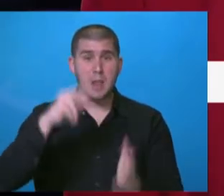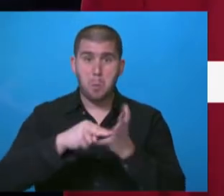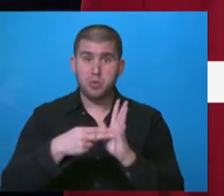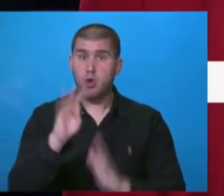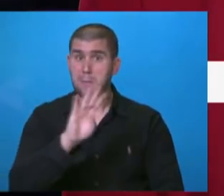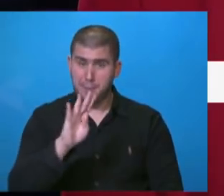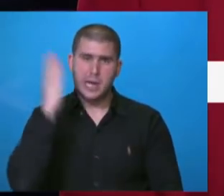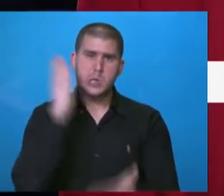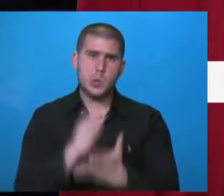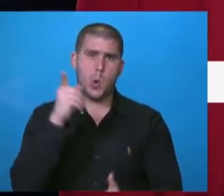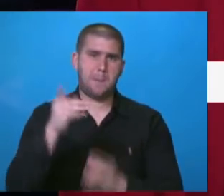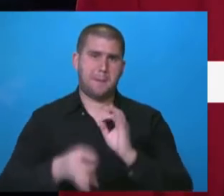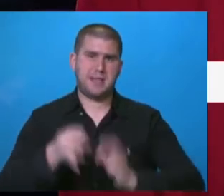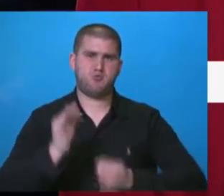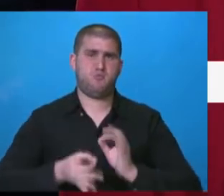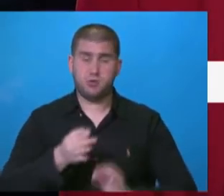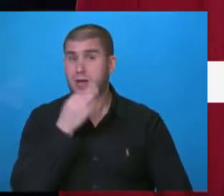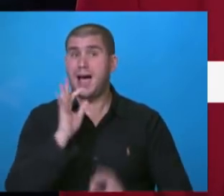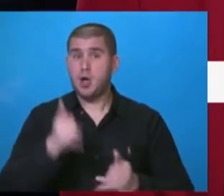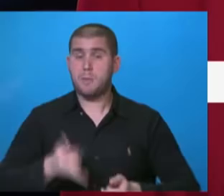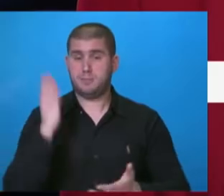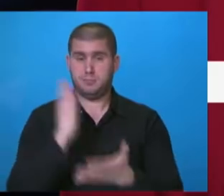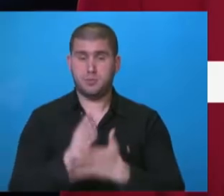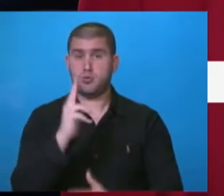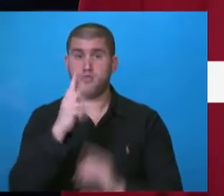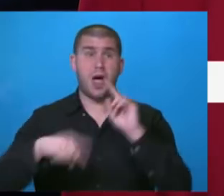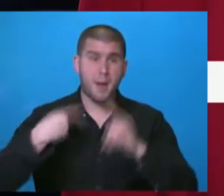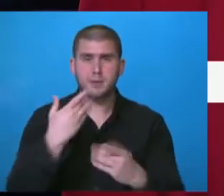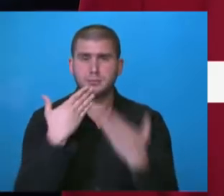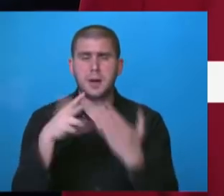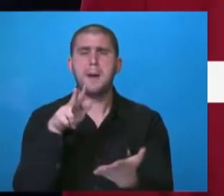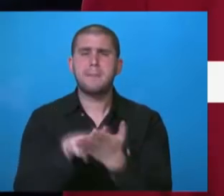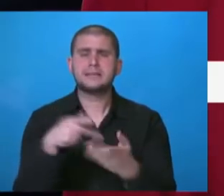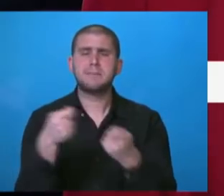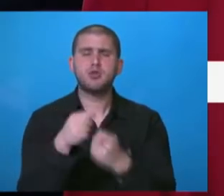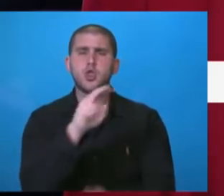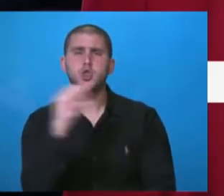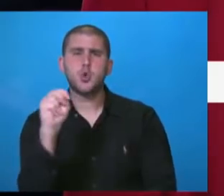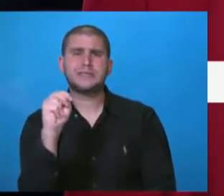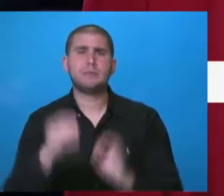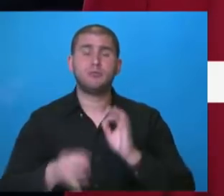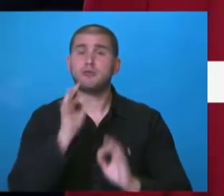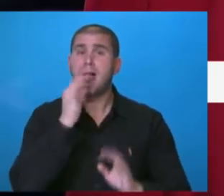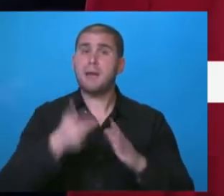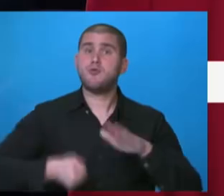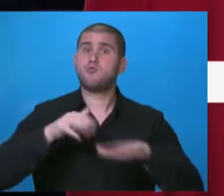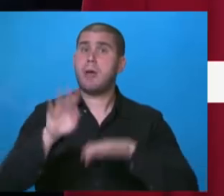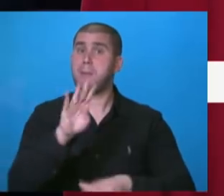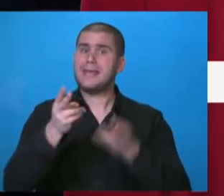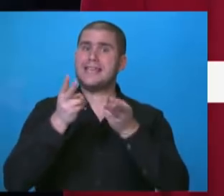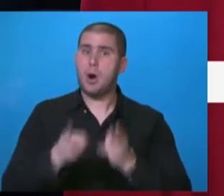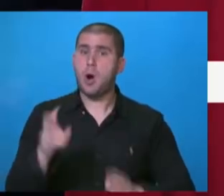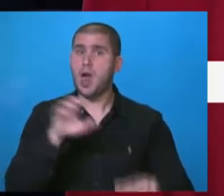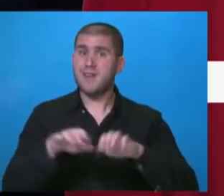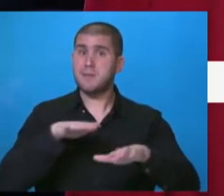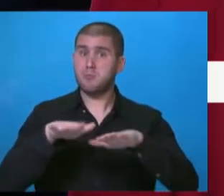להיות מוכרע שם. היום נקבע כי ביום שלישי הבא ידון בגץ בשאלה המשפטית הזאת, האם ראש הממשלה נתניהו יוכל להרכיב את